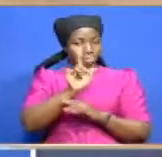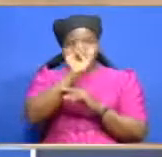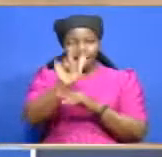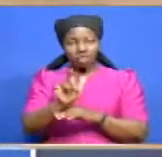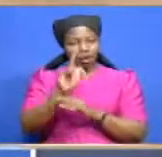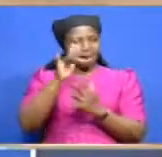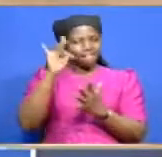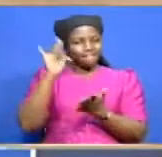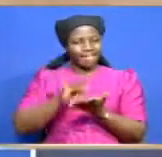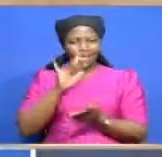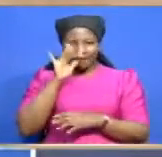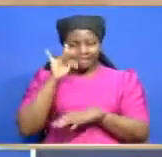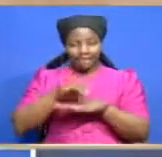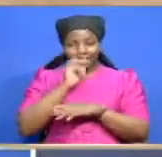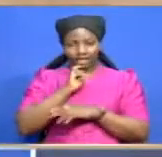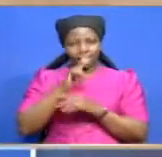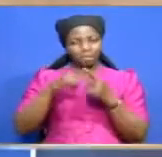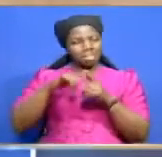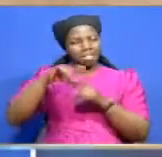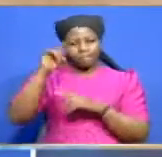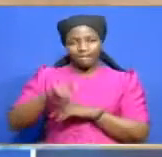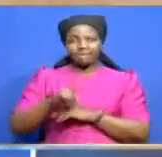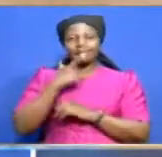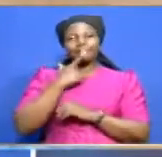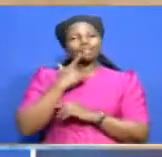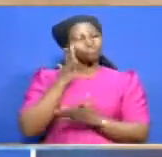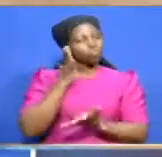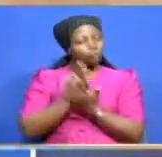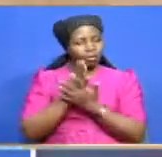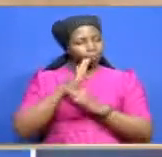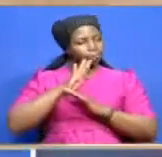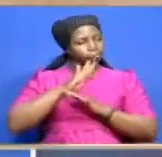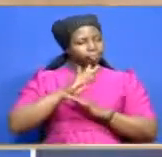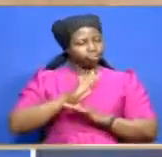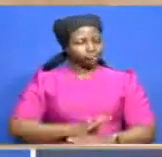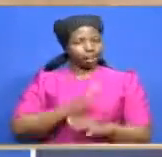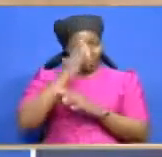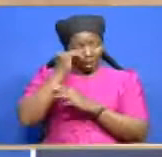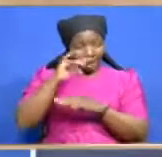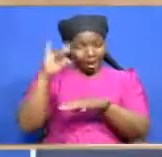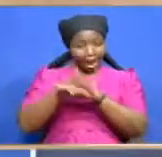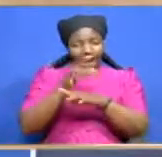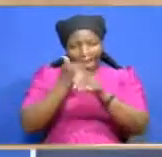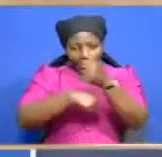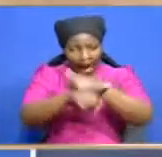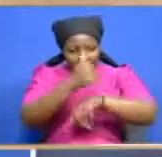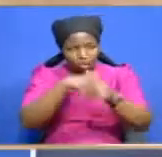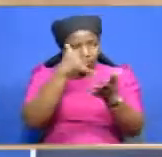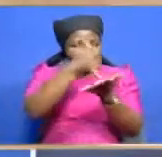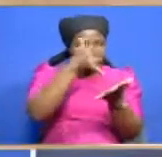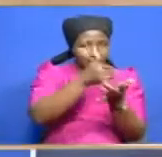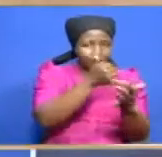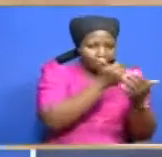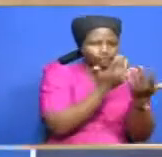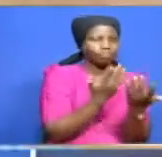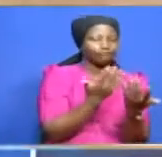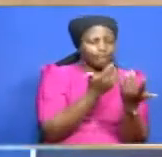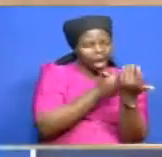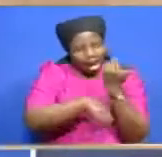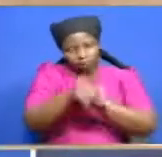However, I must take note with satisfaction that early action, including measures to